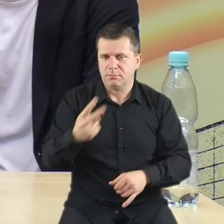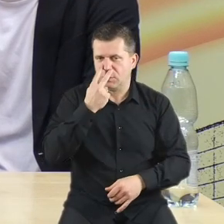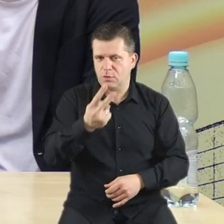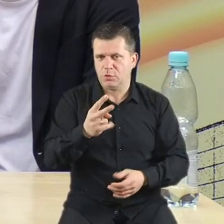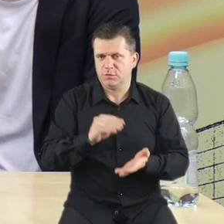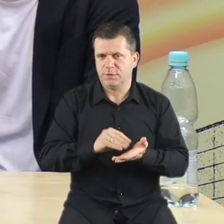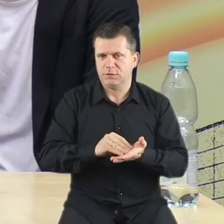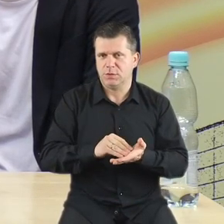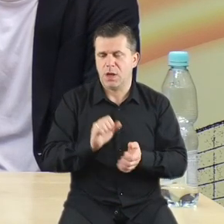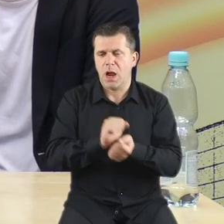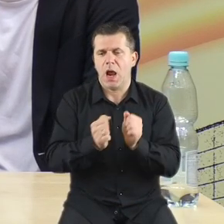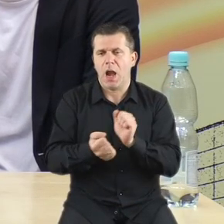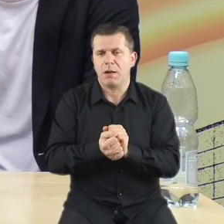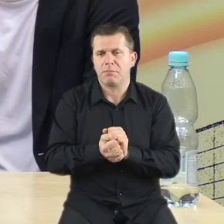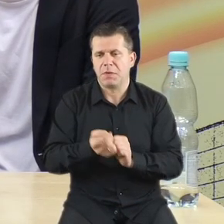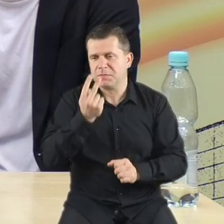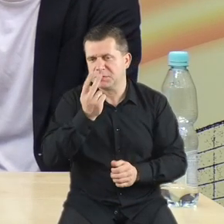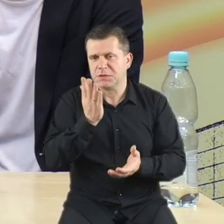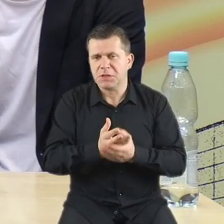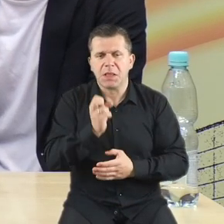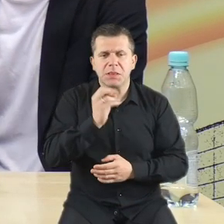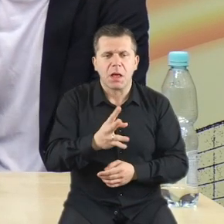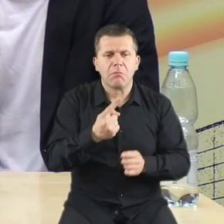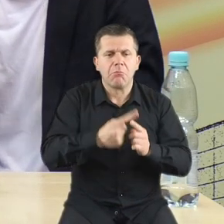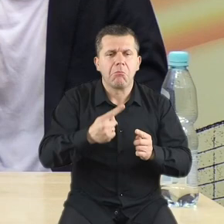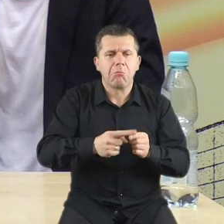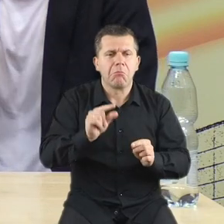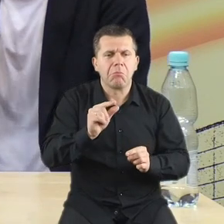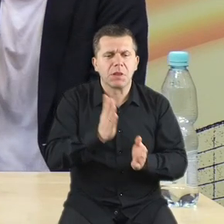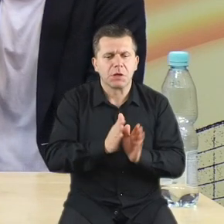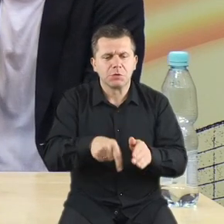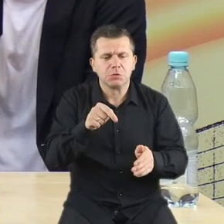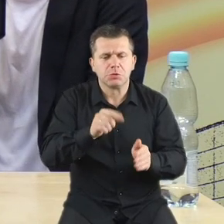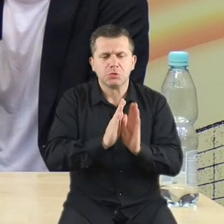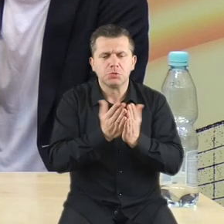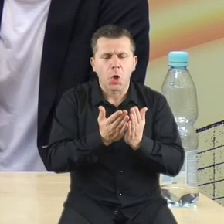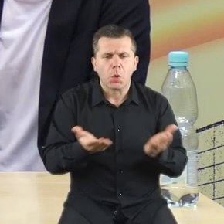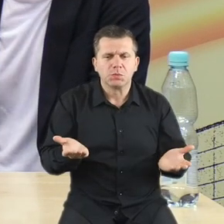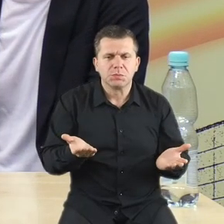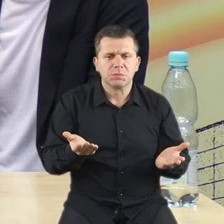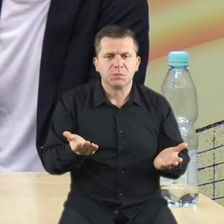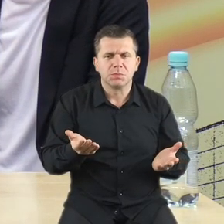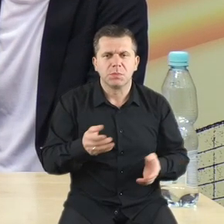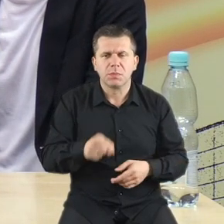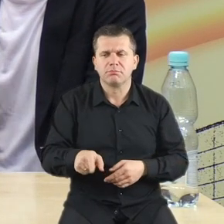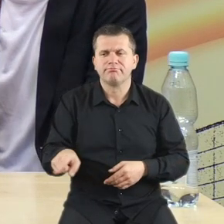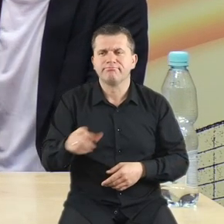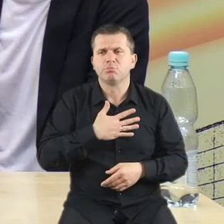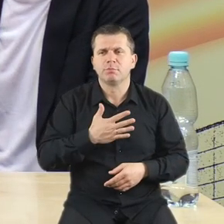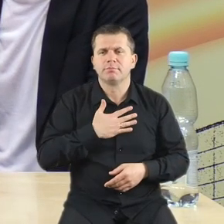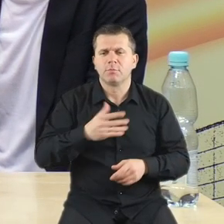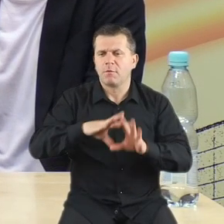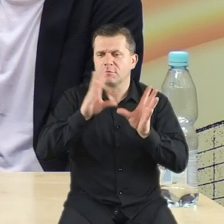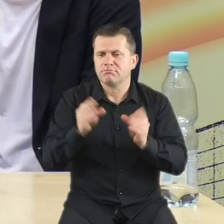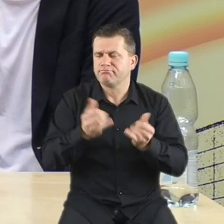albo doświadczały tylko tak od przelotnie gdzieś z podręcznika i wtedy się relatywizuje to wszystko i zaczyna się o